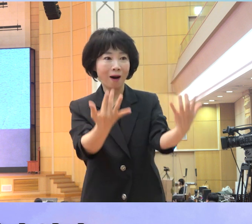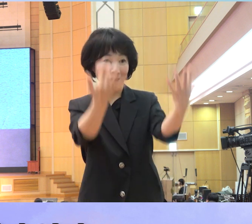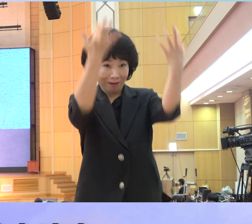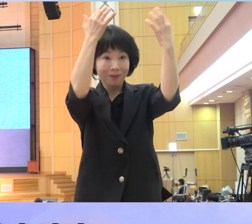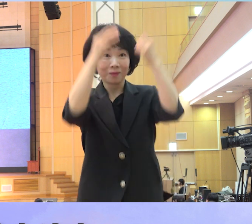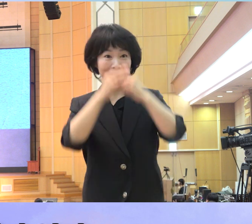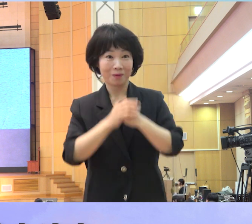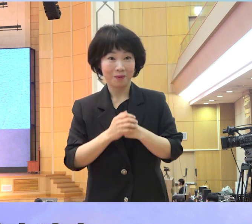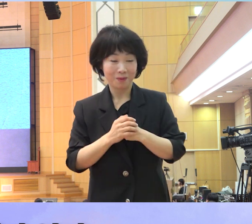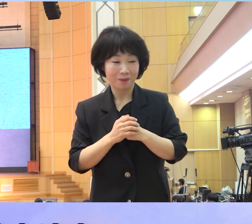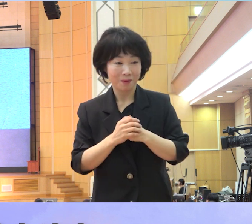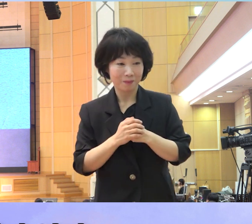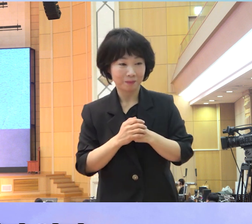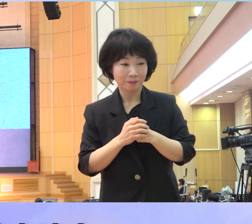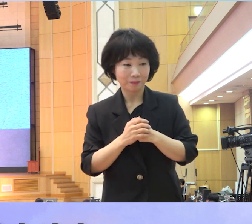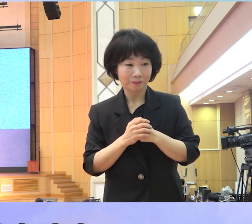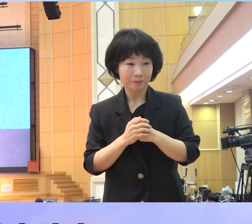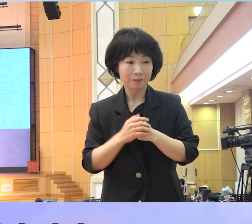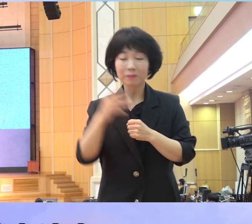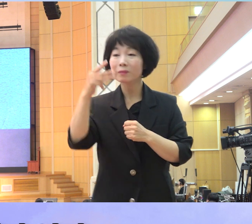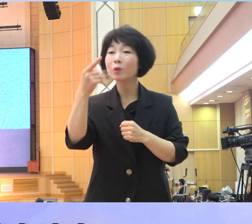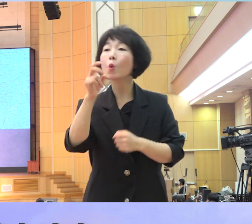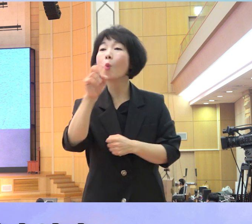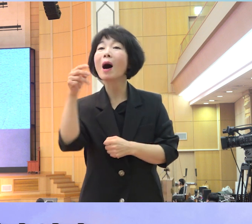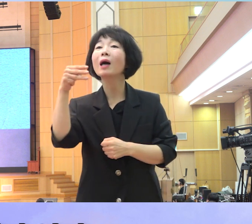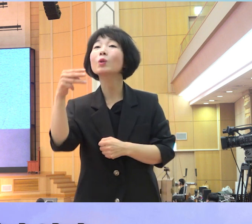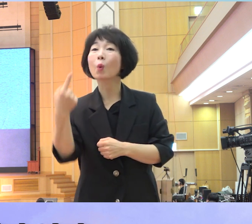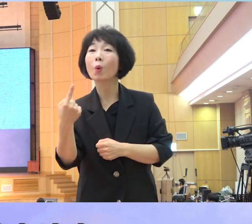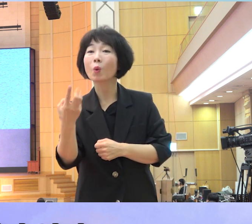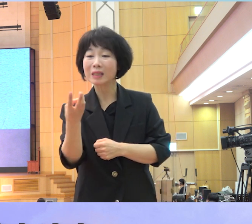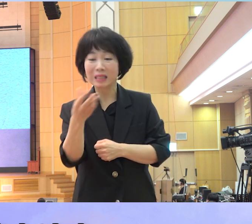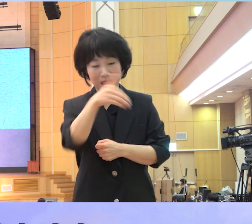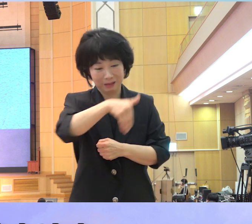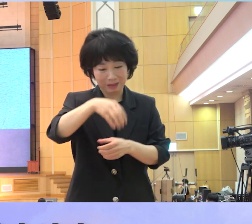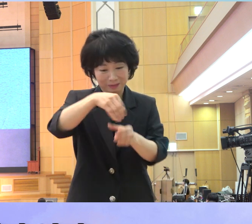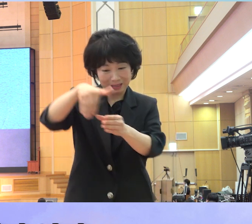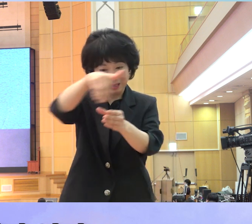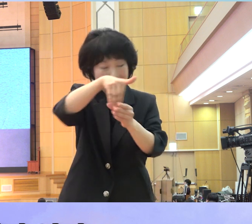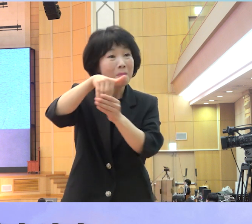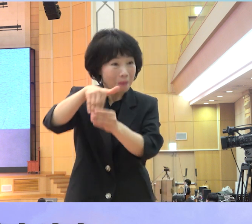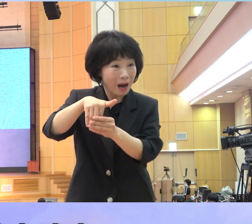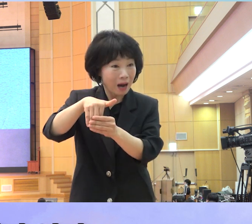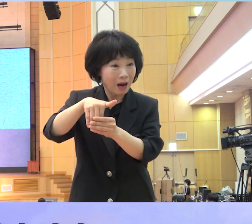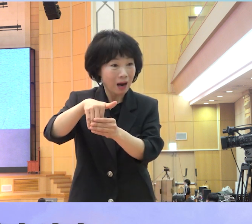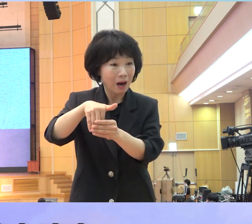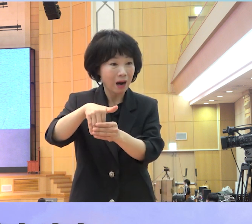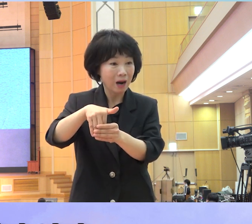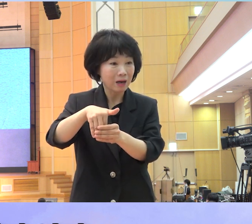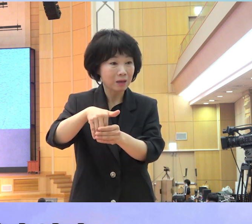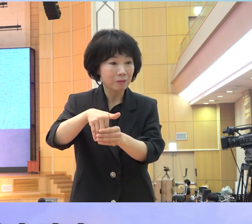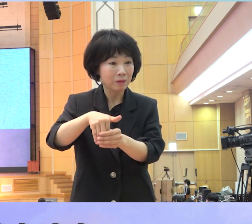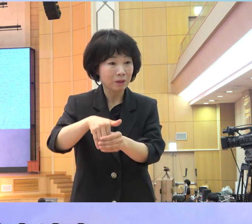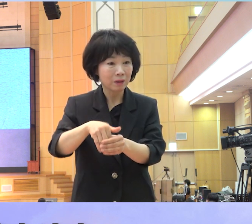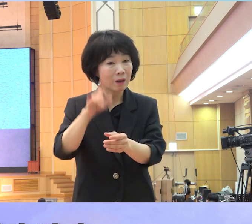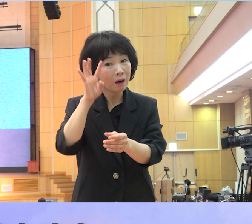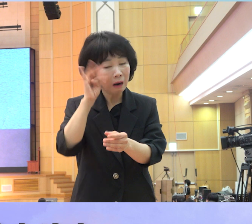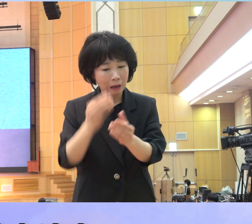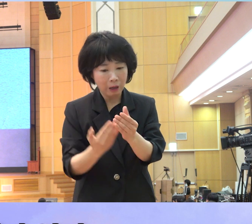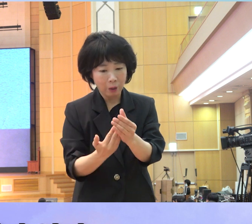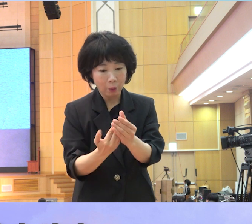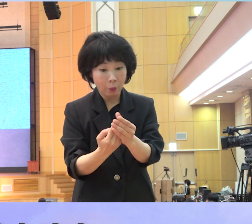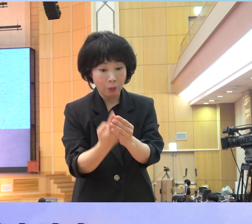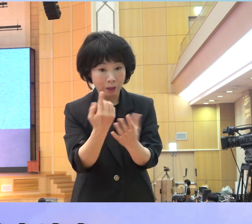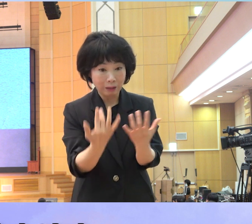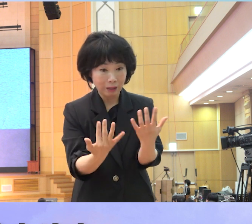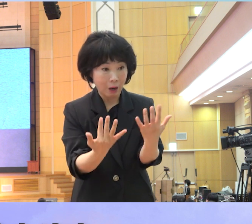그리고 저는 토마토를 키워봐서 아는데 어느 순간 얘가 꽃이 활짝 핍니다. 그리고 그 안에 아주